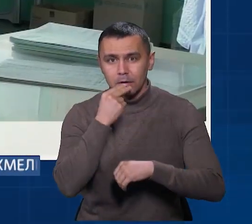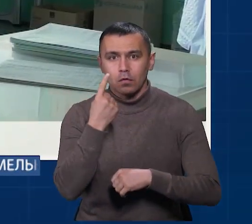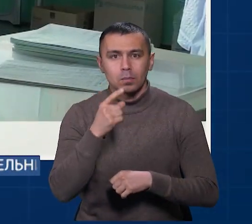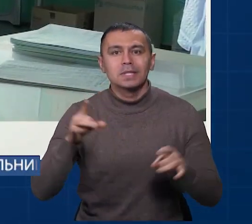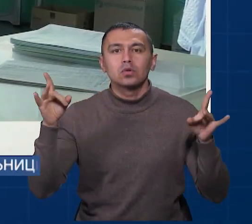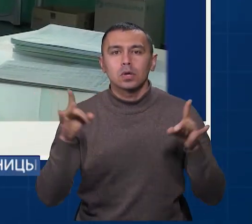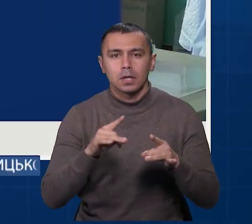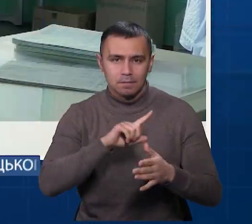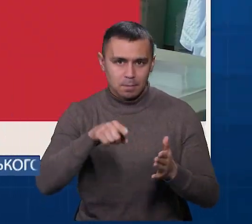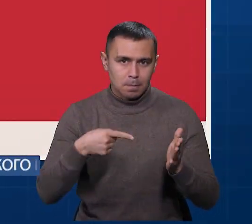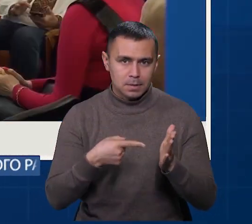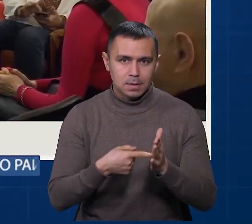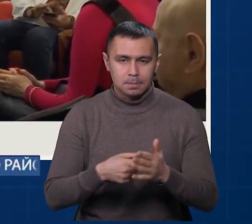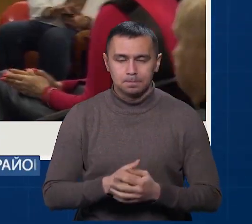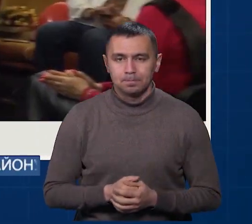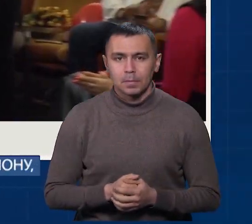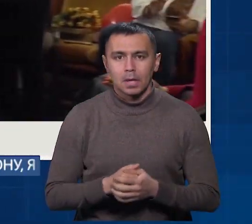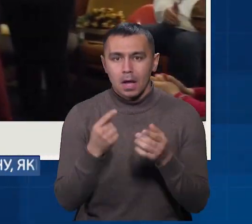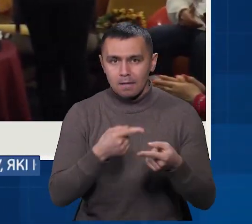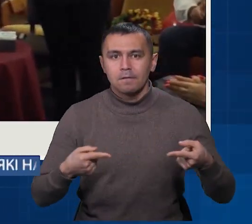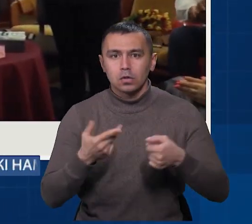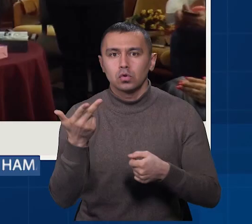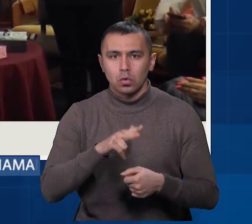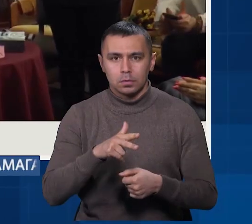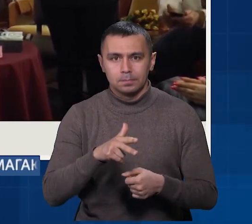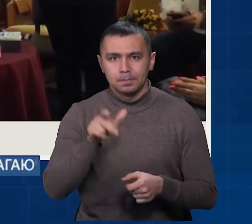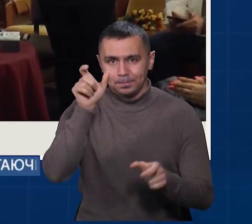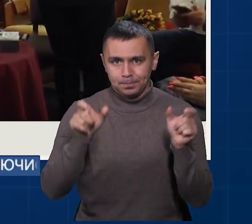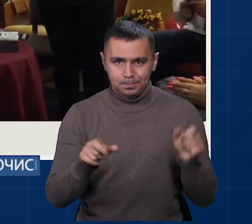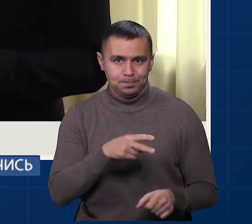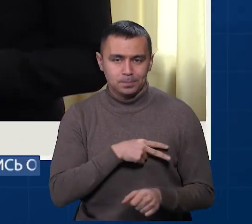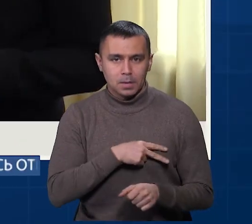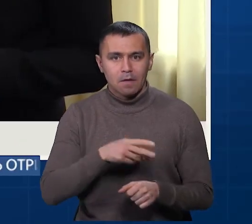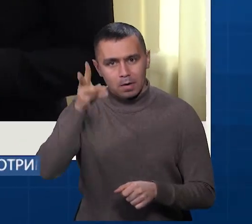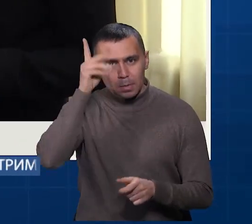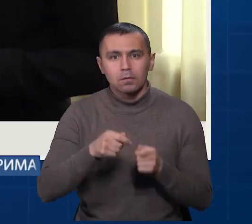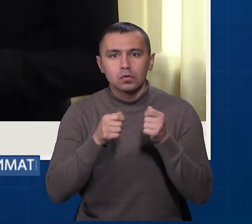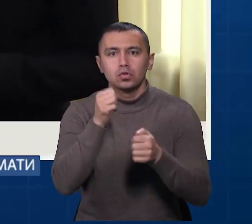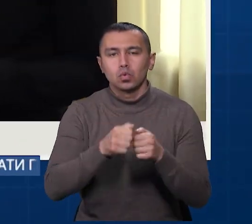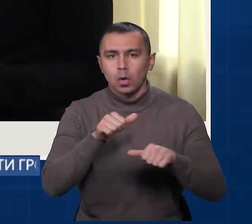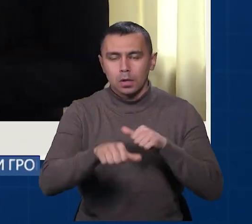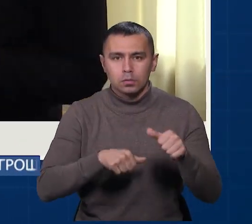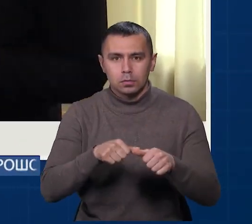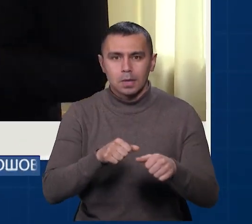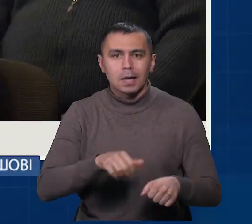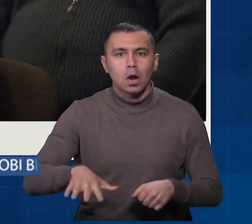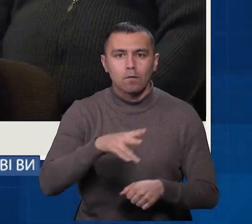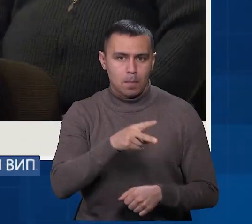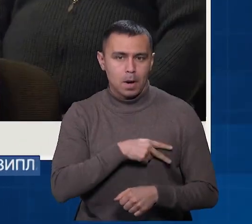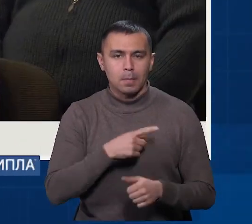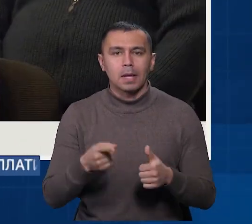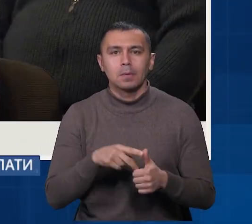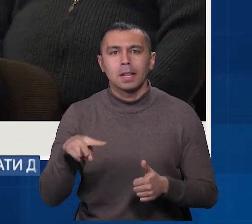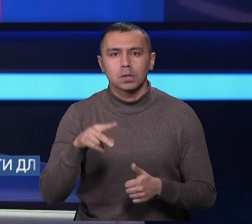із ресторанів міста. Визначили 3 лауреатів. У Хмельницькому вручили щорічну краєву премію імені